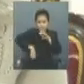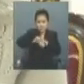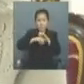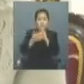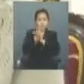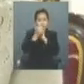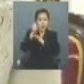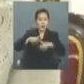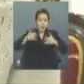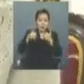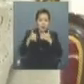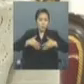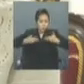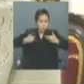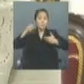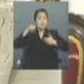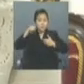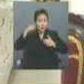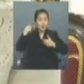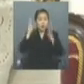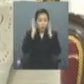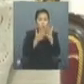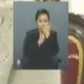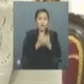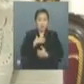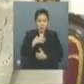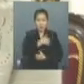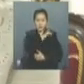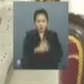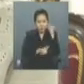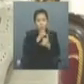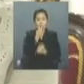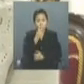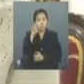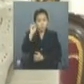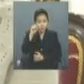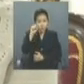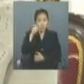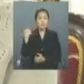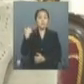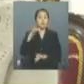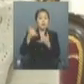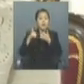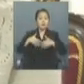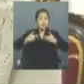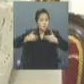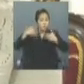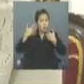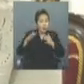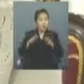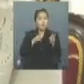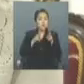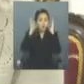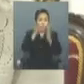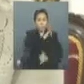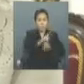สนุกใช่ไหมครับพอสนุกแล้วเนี่ยผู้ชมก็อยากติดตามพออยากติดตามดูการแข่งขันสนุกแล้วเนี่ยก็จะให้แฟนคลับเนี่ยมากขึ้น